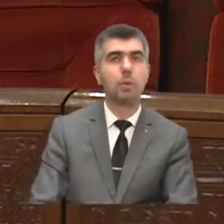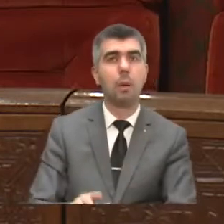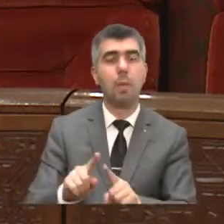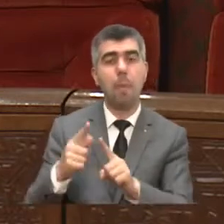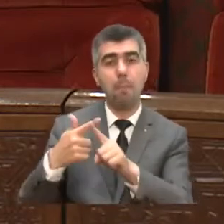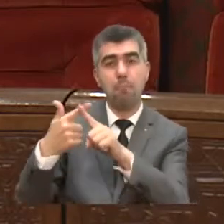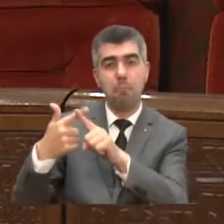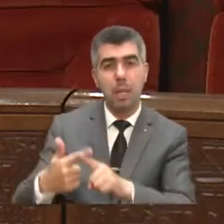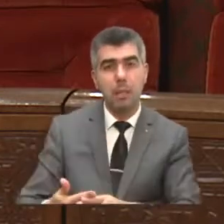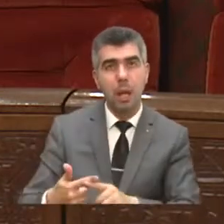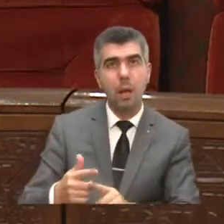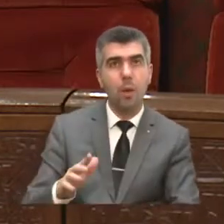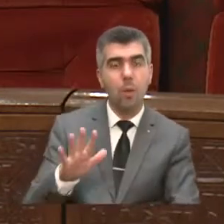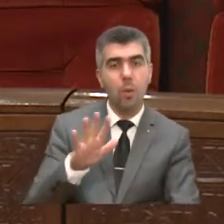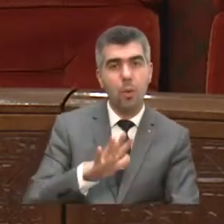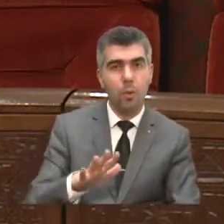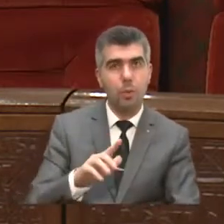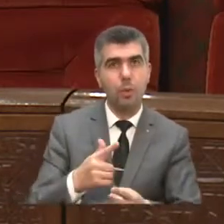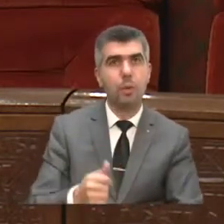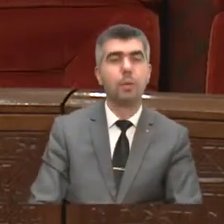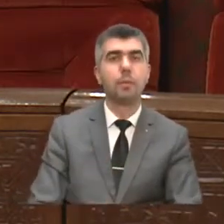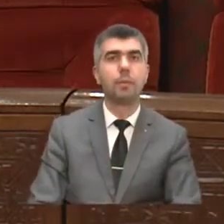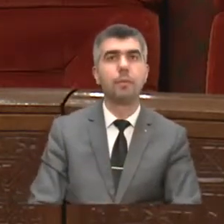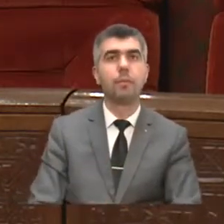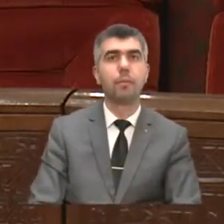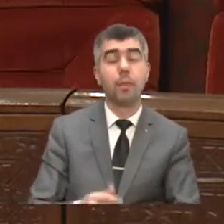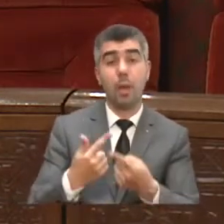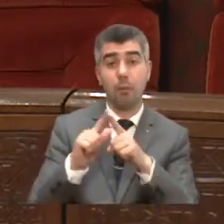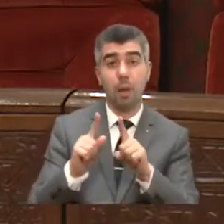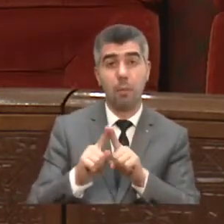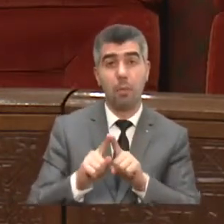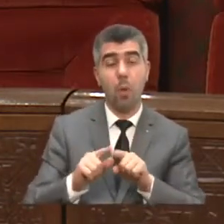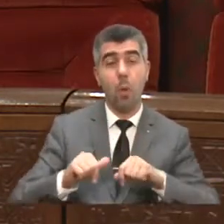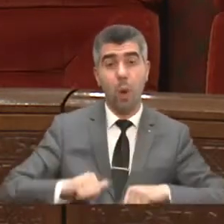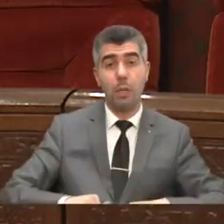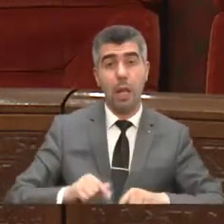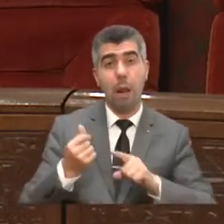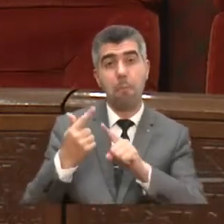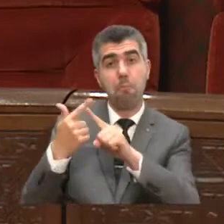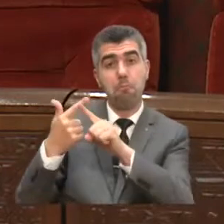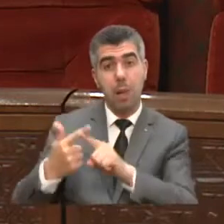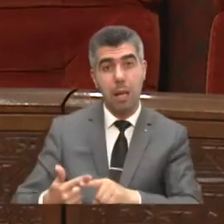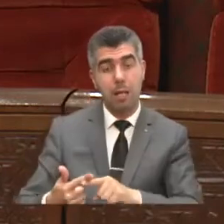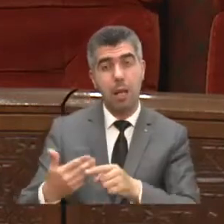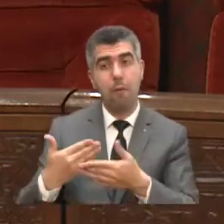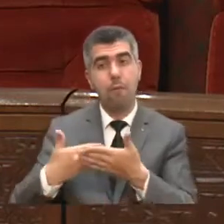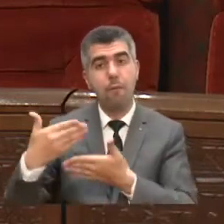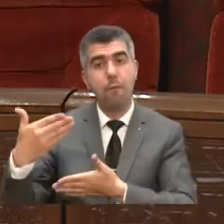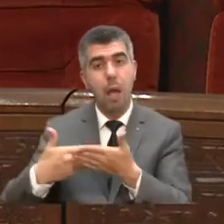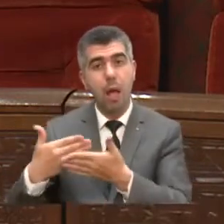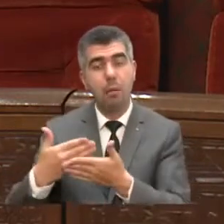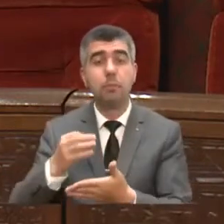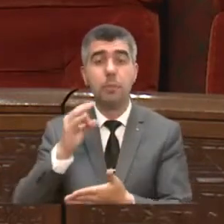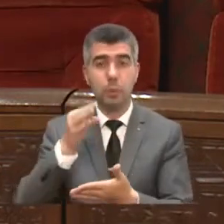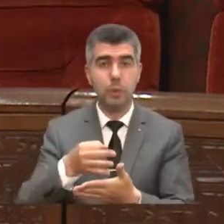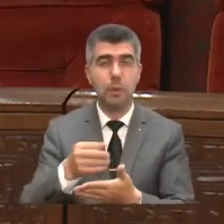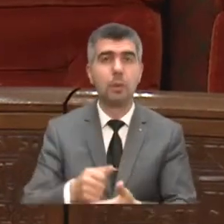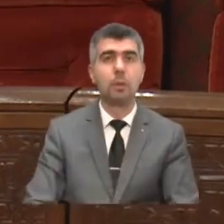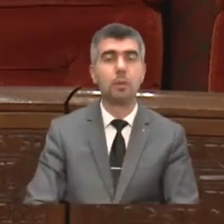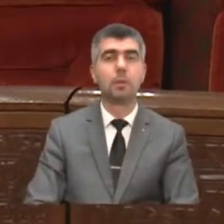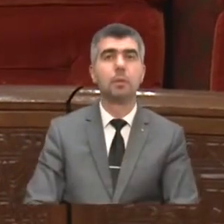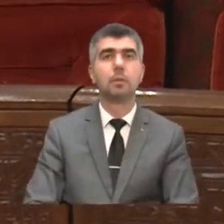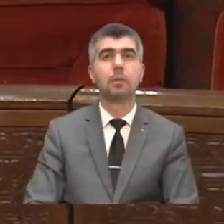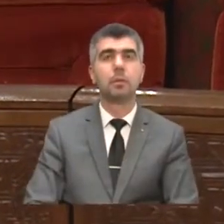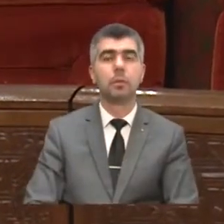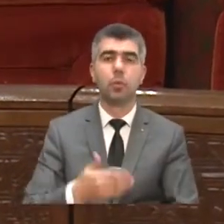الميزانيه اللازمه حيت كيخصنا ملي نتفاوضوا مع وزاره الماليه نعرفوا اش بغينا حنا بعدا عاد نوصلوا لهذا